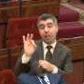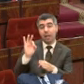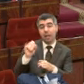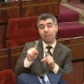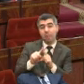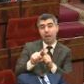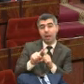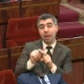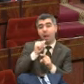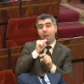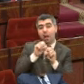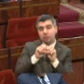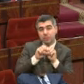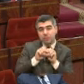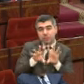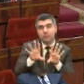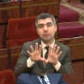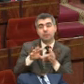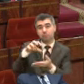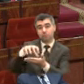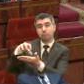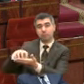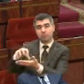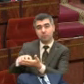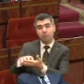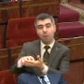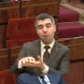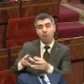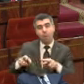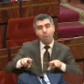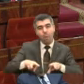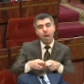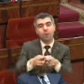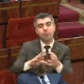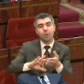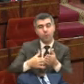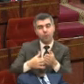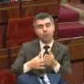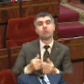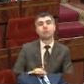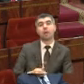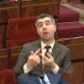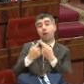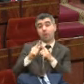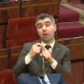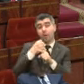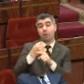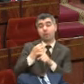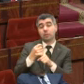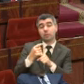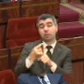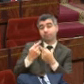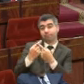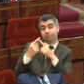ربيع، وعندها ربع حد البحيرات، وعندها براج كبير اللي كيدي منه المكتب الوطني للكهرباء فلوس كثيره، وحنا